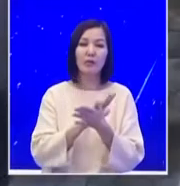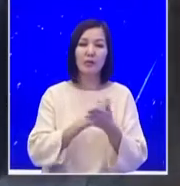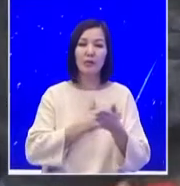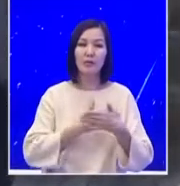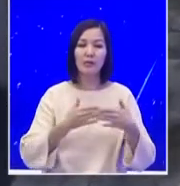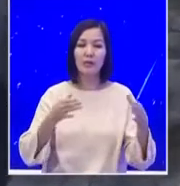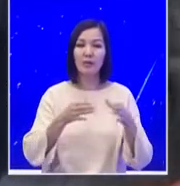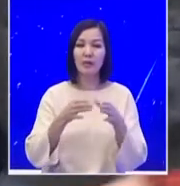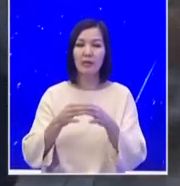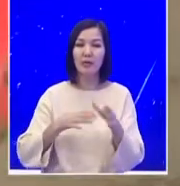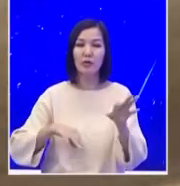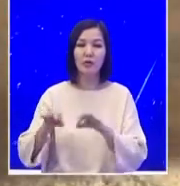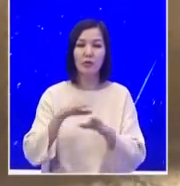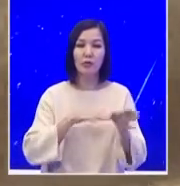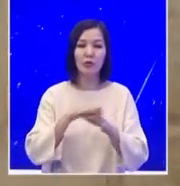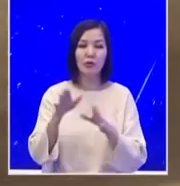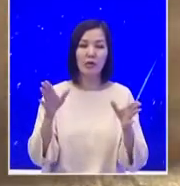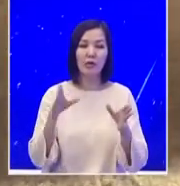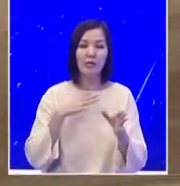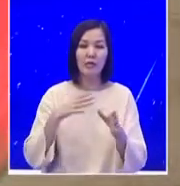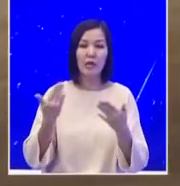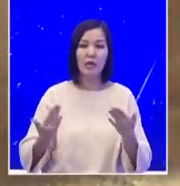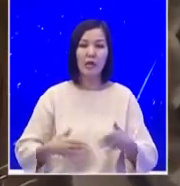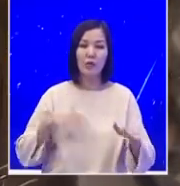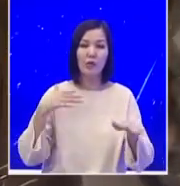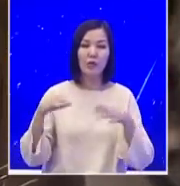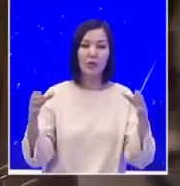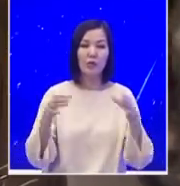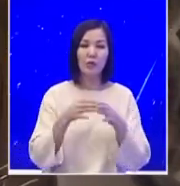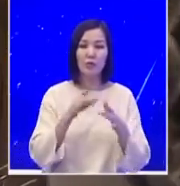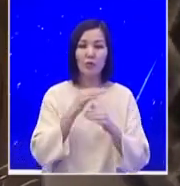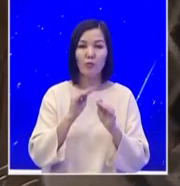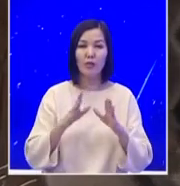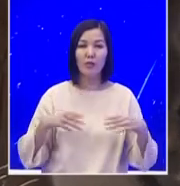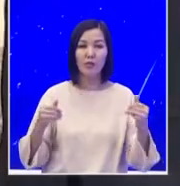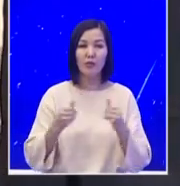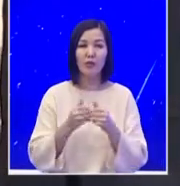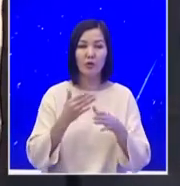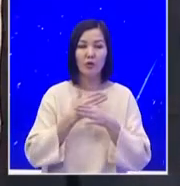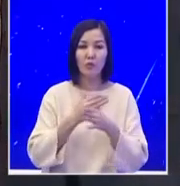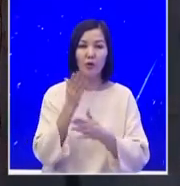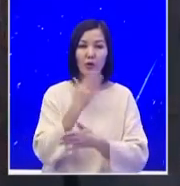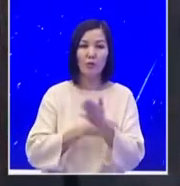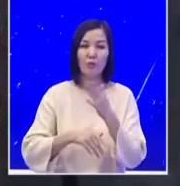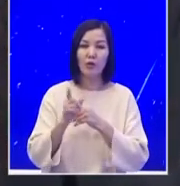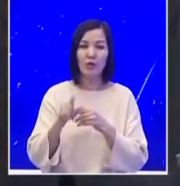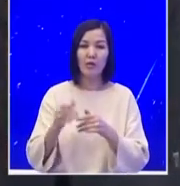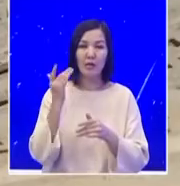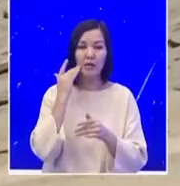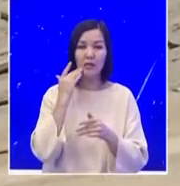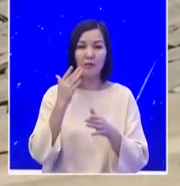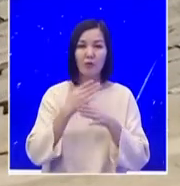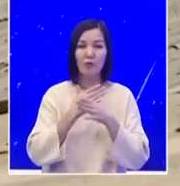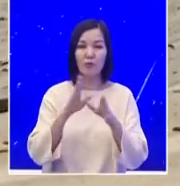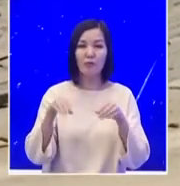Олар бірнеше жобаны жүзеге асырады. Яғни әлеуметтік осал топтарға, көпбалалы жанұяларға, мүгедек жандарға әрдайым қайырымдылық